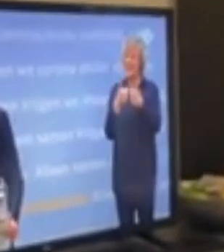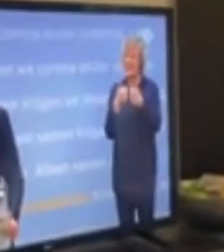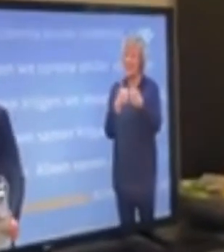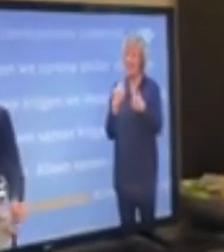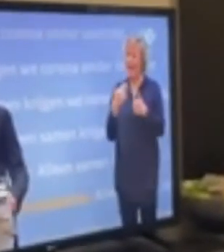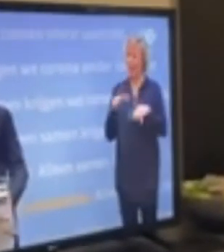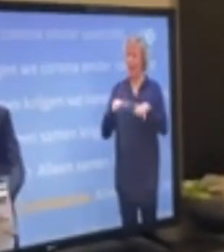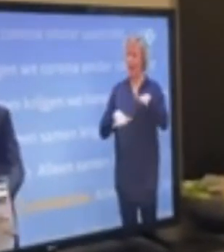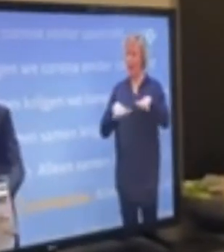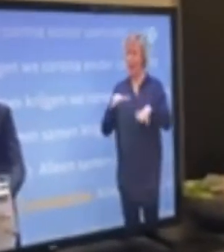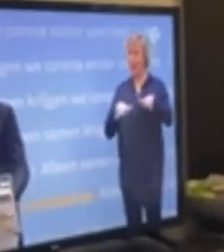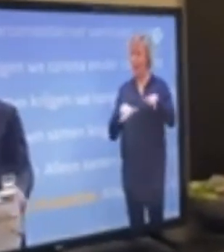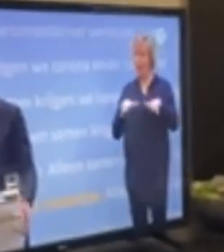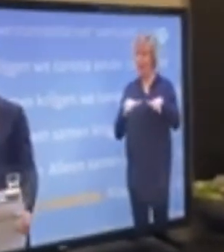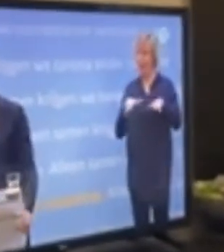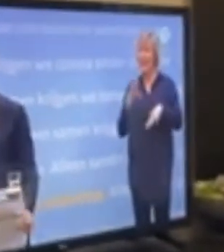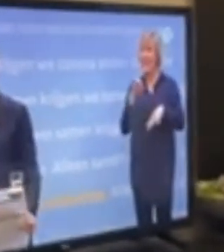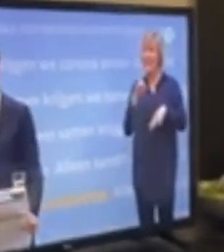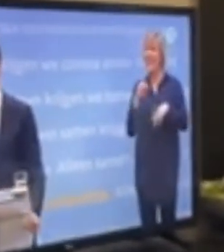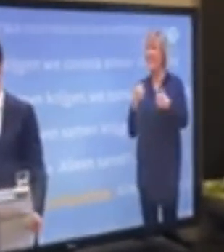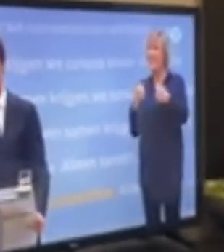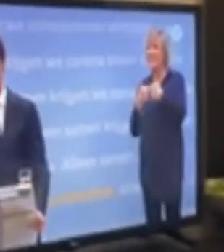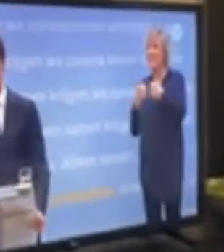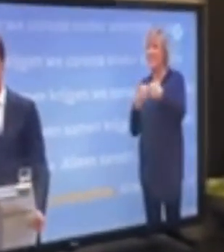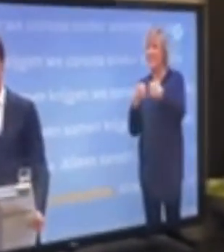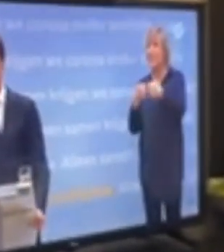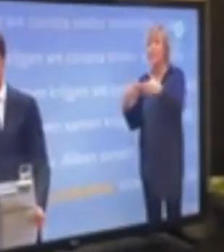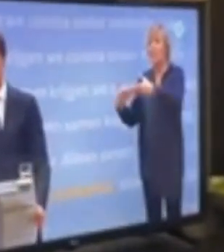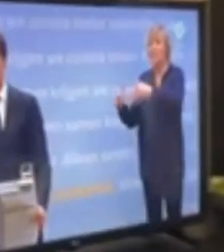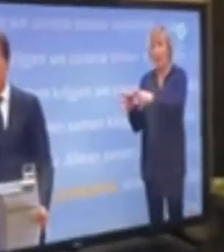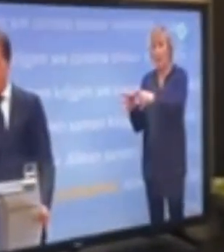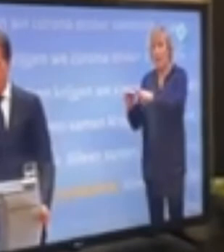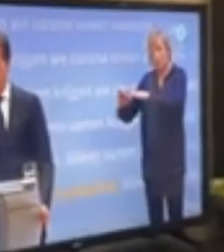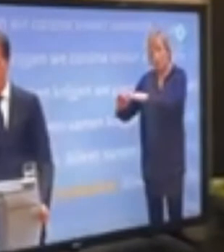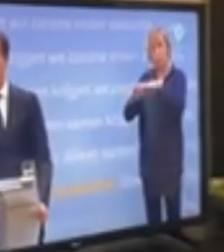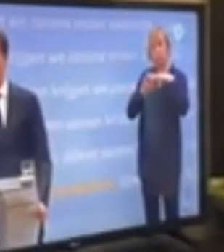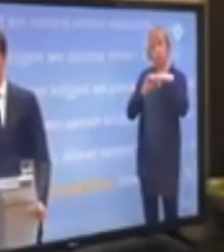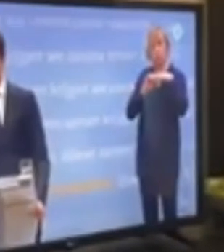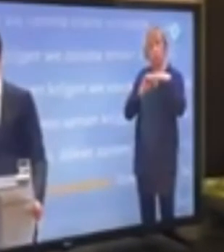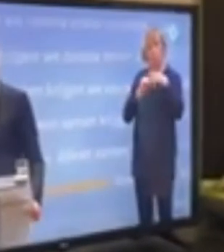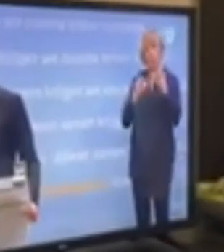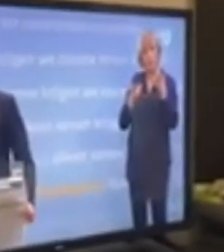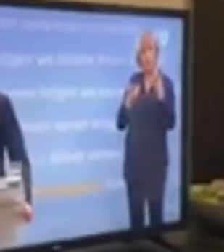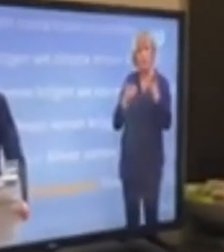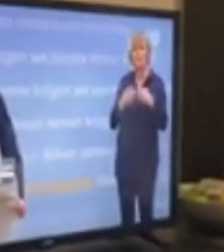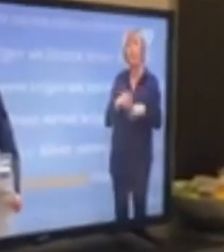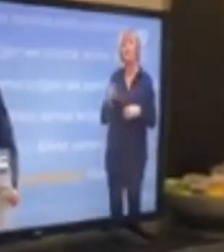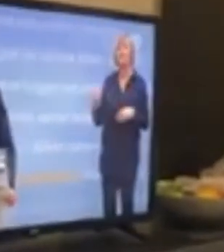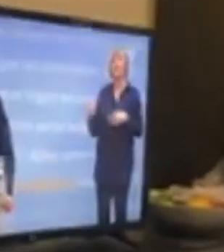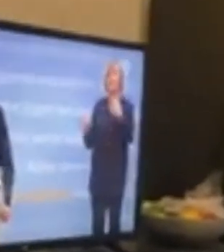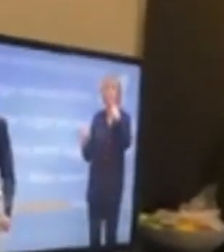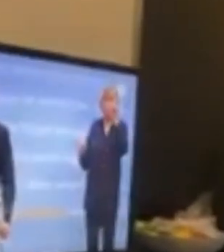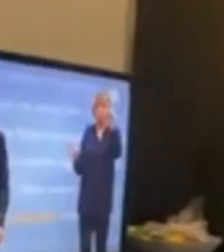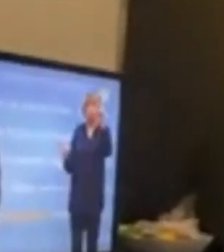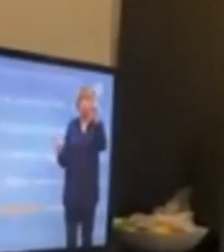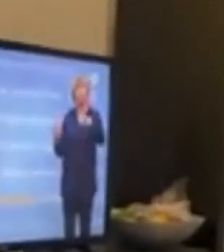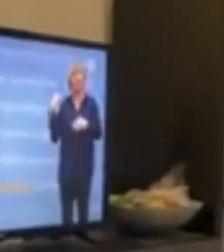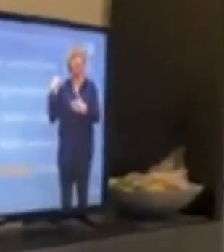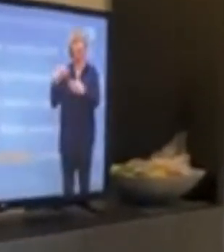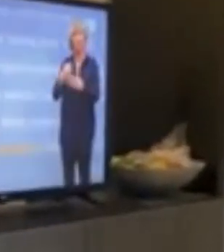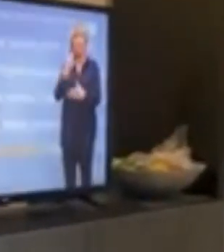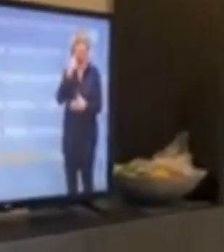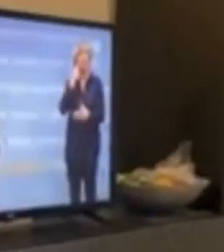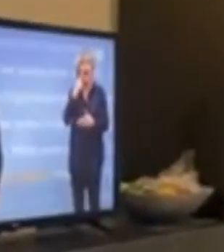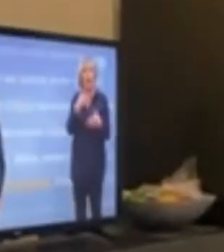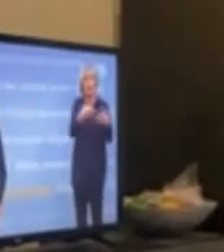aarzelingen. Heeft u dan ook de D66-fractie achter dit besluit gekregen? Laat ik er heel open over zijn. Er is de afgelopen dagen natuurlijk contact